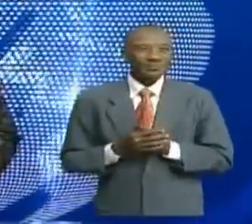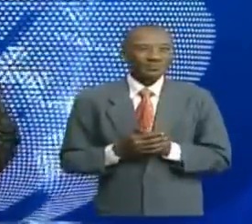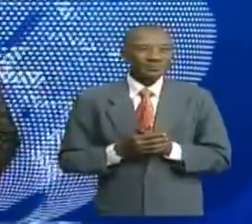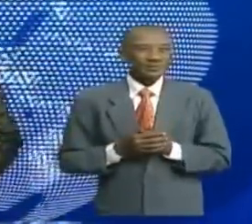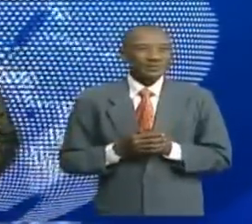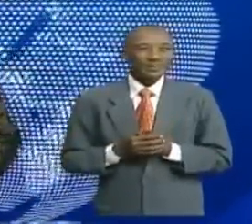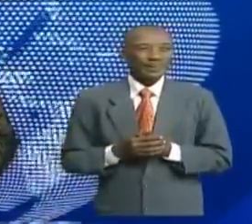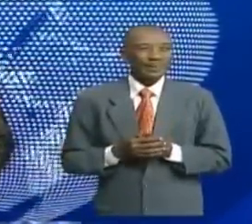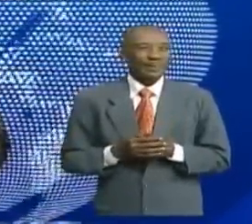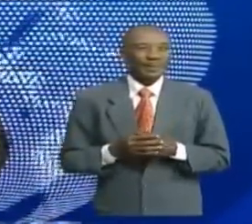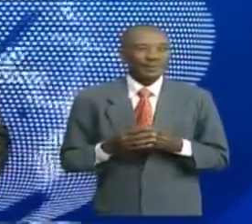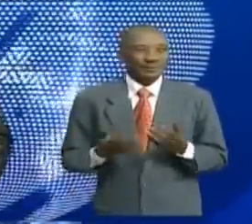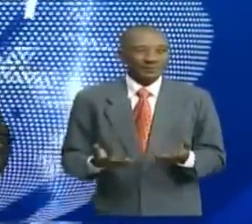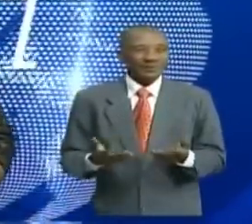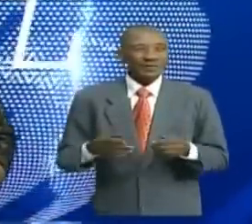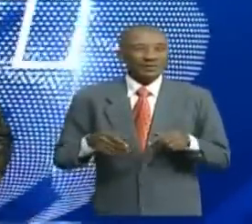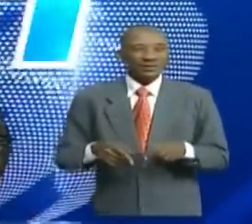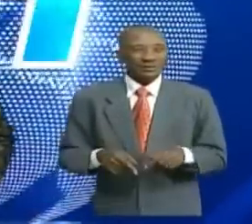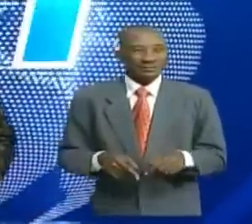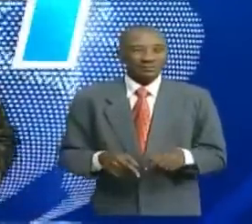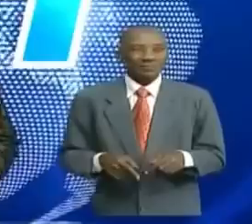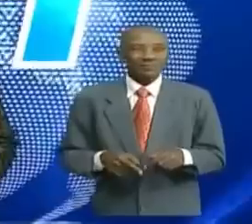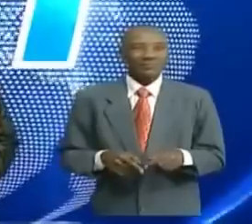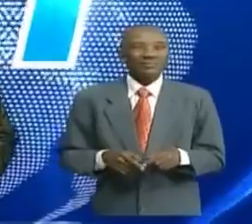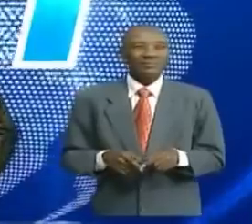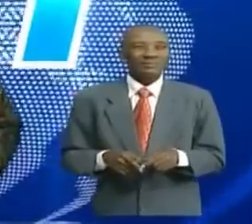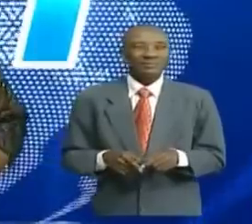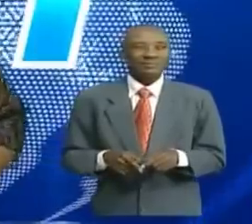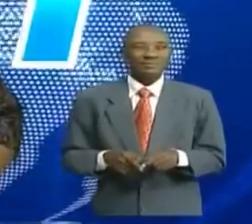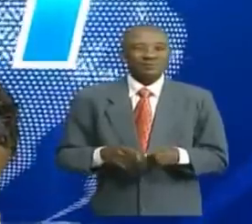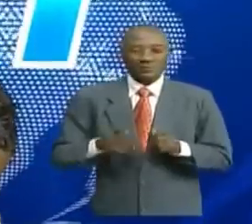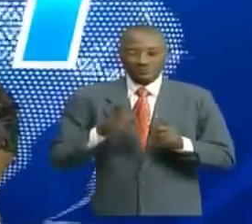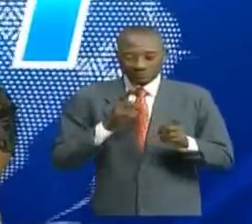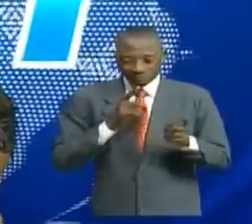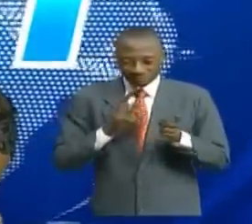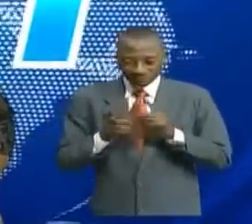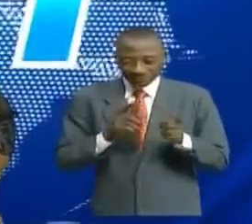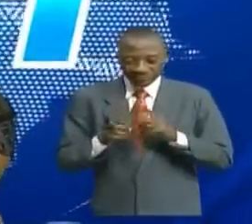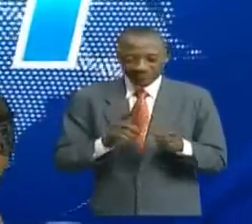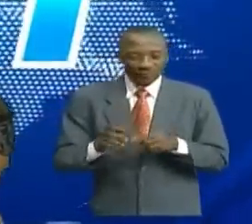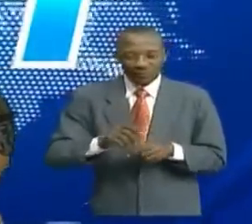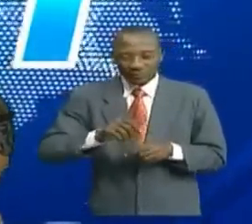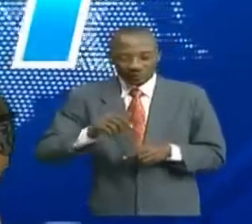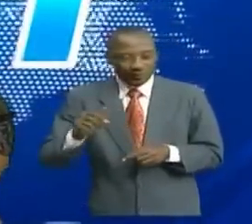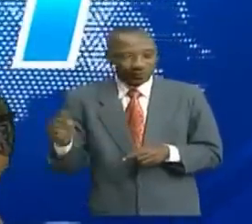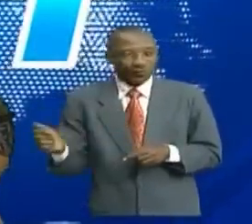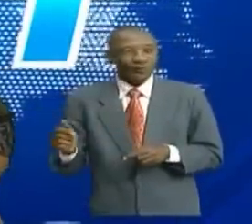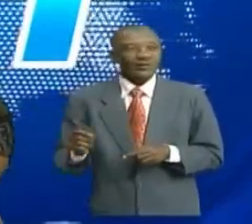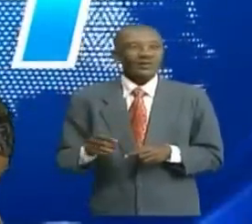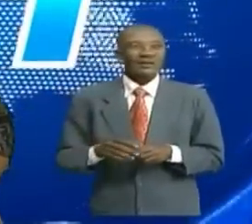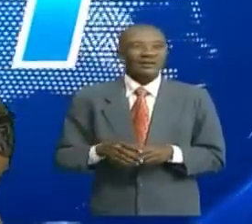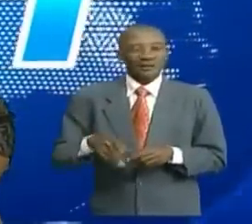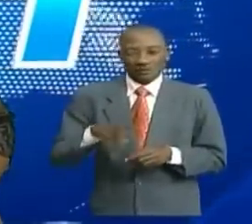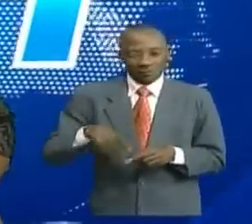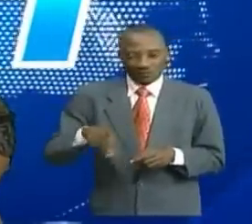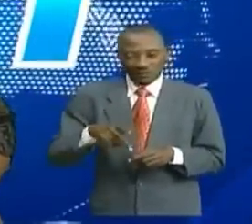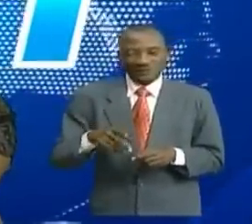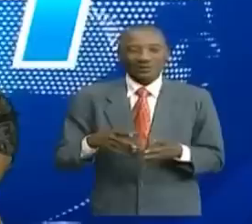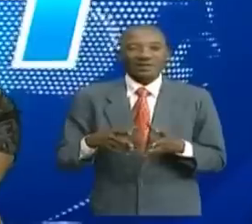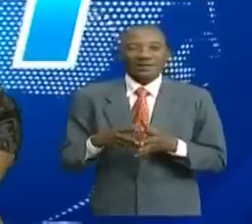suivi dans nos éditions précédentes, à Chicapa, dans la province du Kasaï, le vice-gouverneur de la